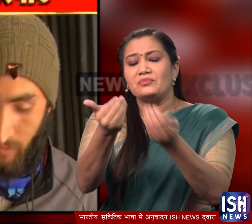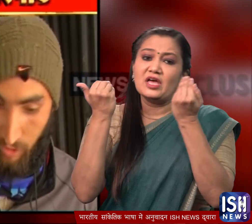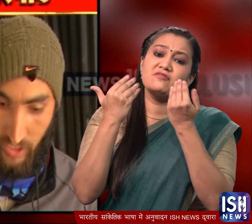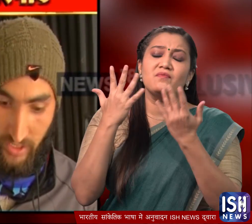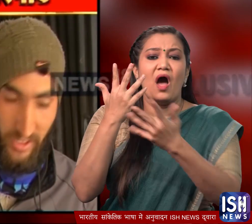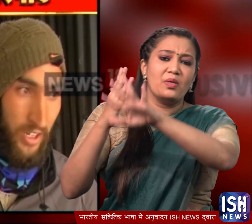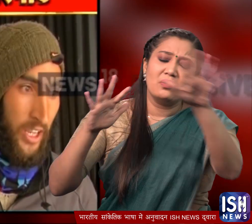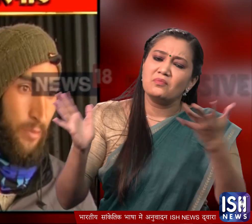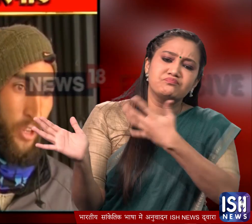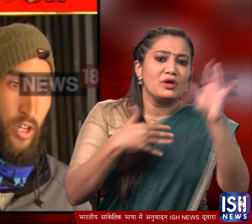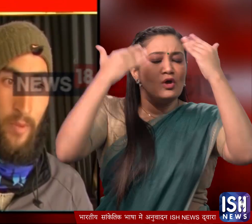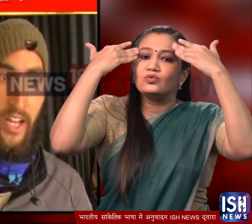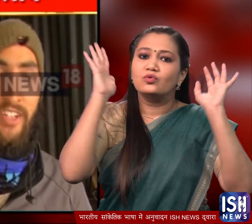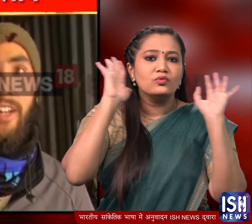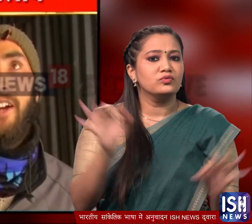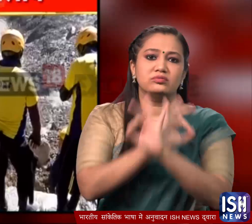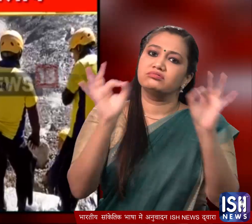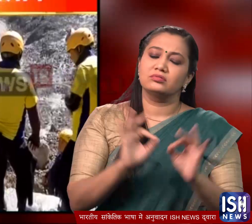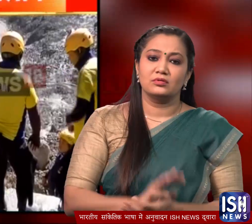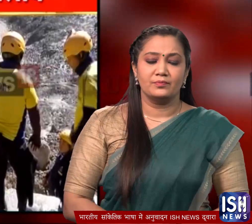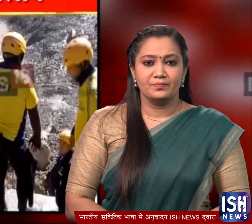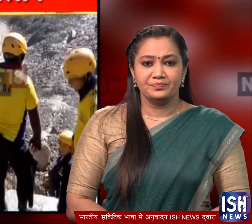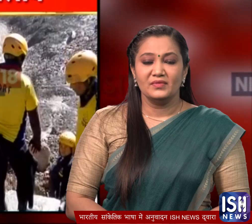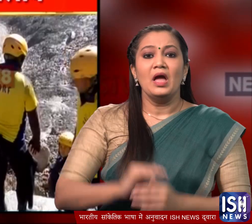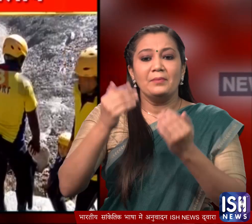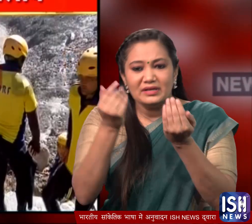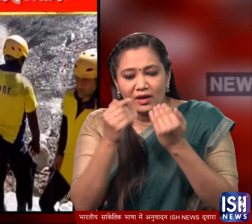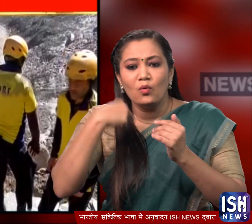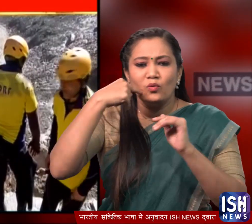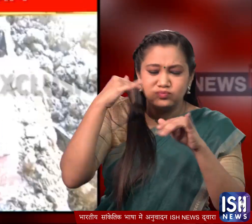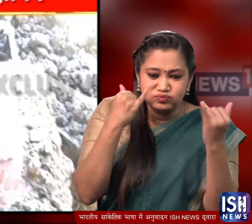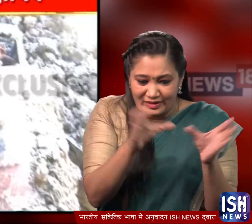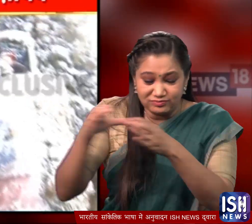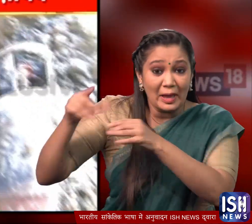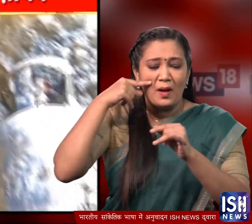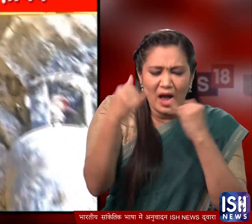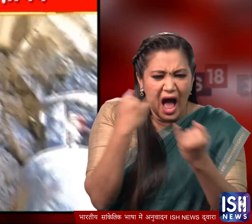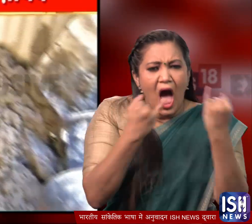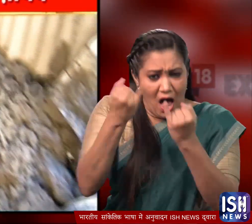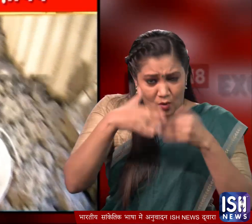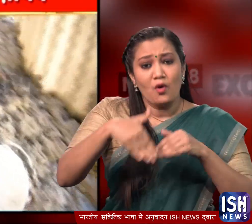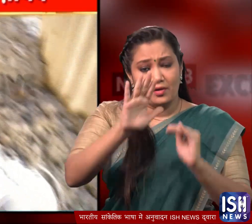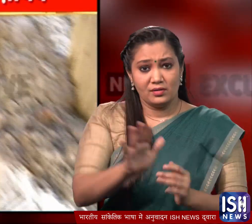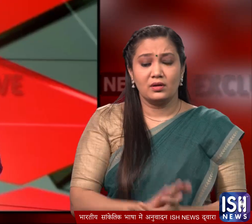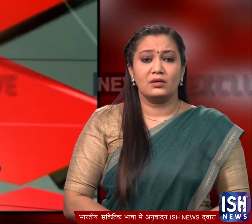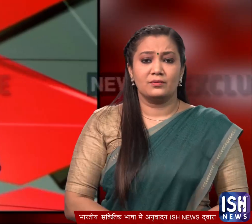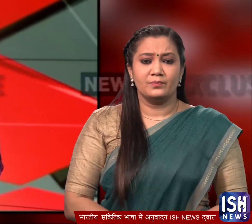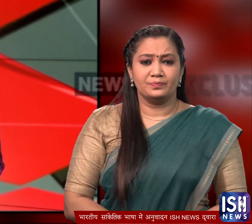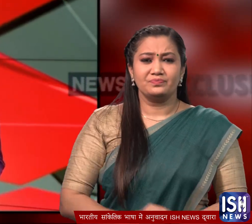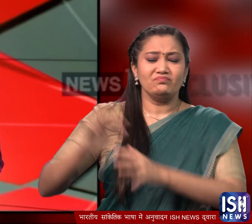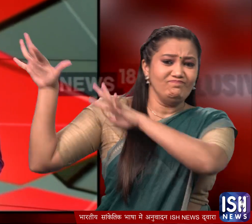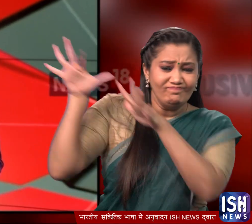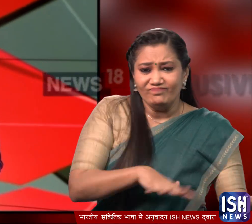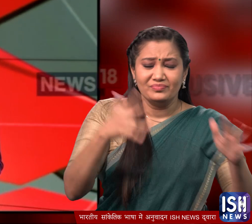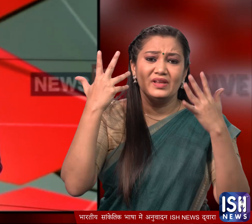में सक्षम रहे होंगे, लेकिन बाकियों का पता नहीं चल रहा। लेकिन राहत और बचाव के काम में लगी एजेंसियां लोगों को ढूंढने में लगी हैं।